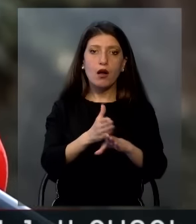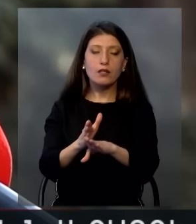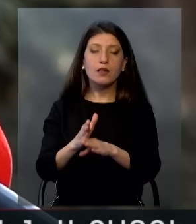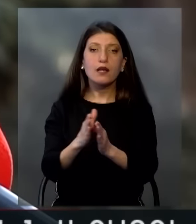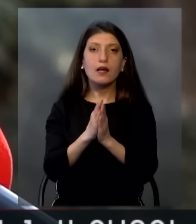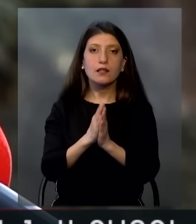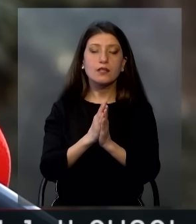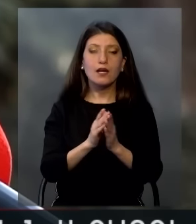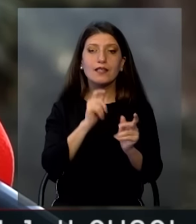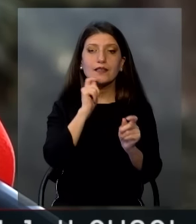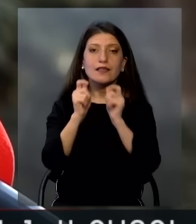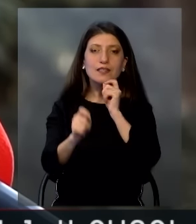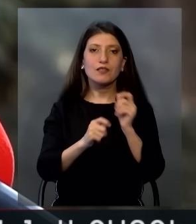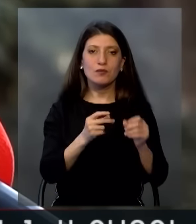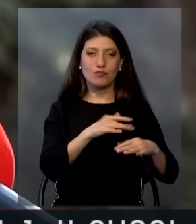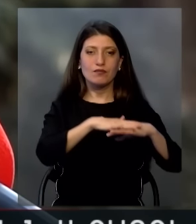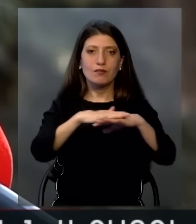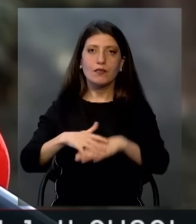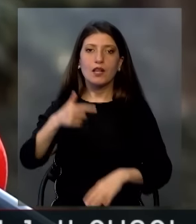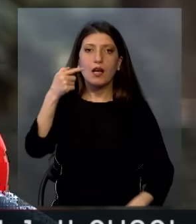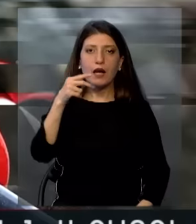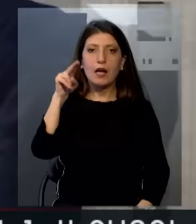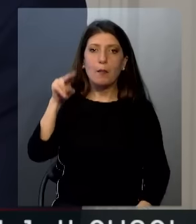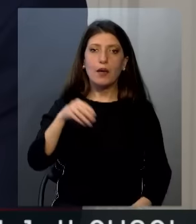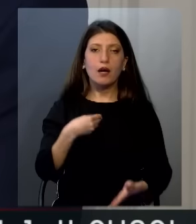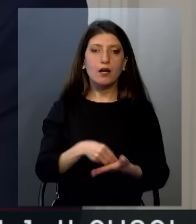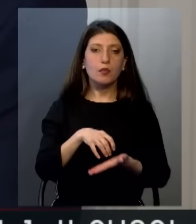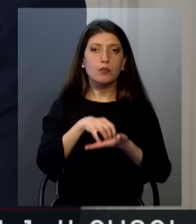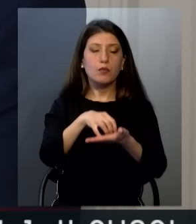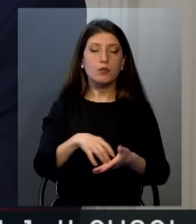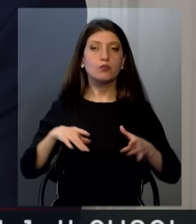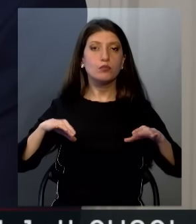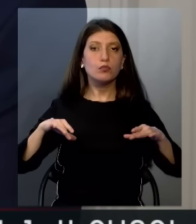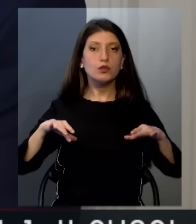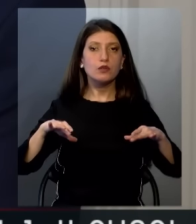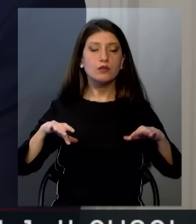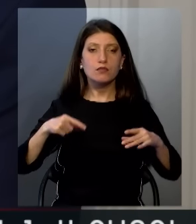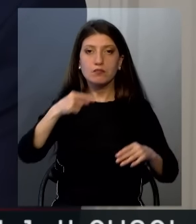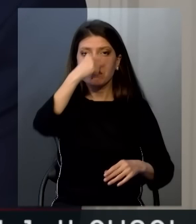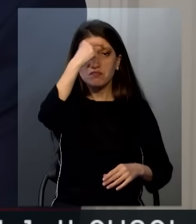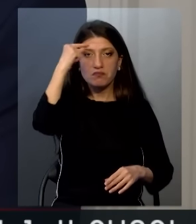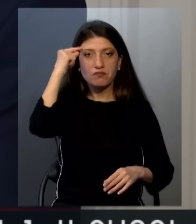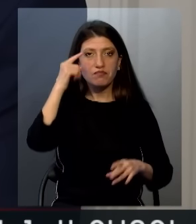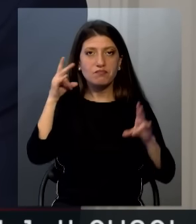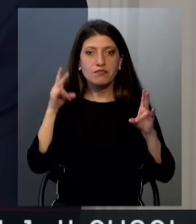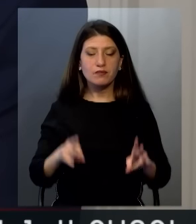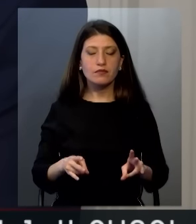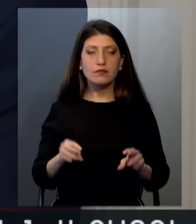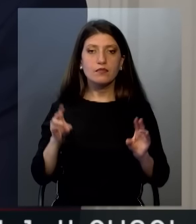նվիրատվություն իրականացնեն ԿՊ-ի հիմնադրամին։ Մեր բիզնեսը դժբախտաբար մնում է